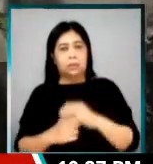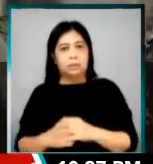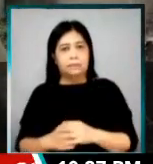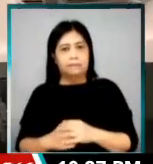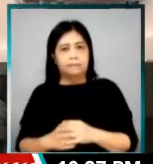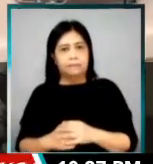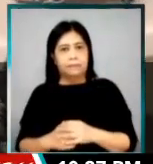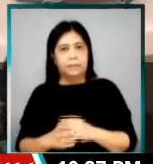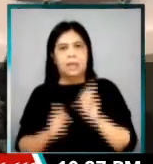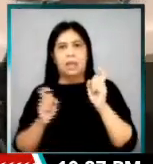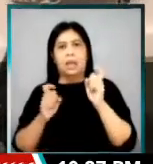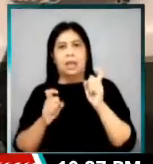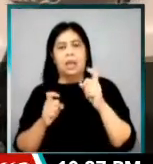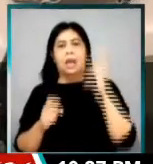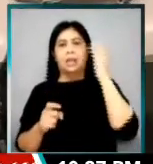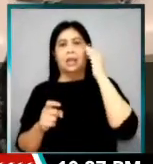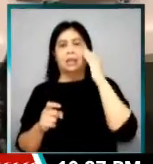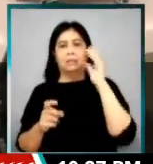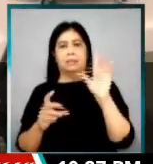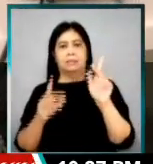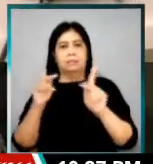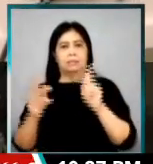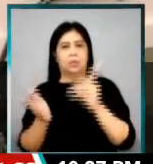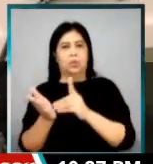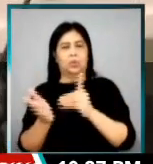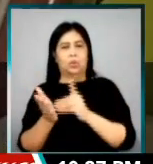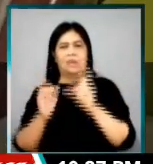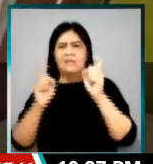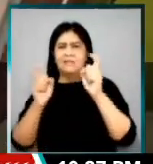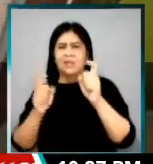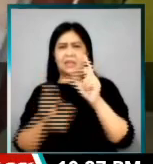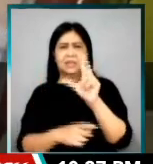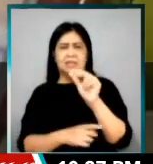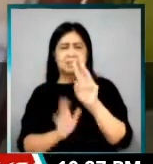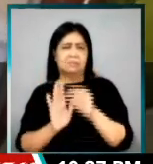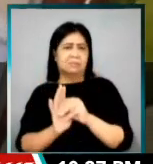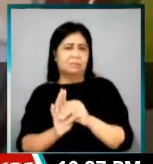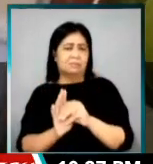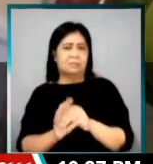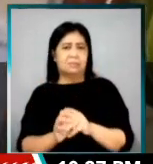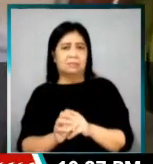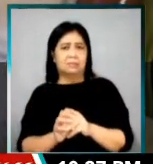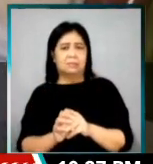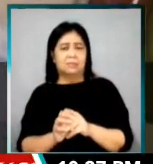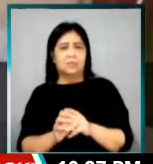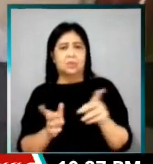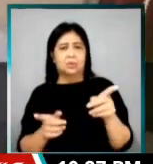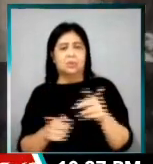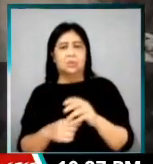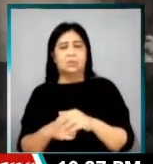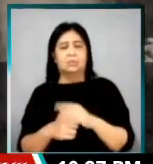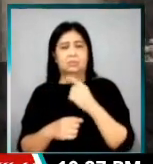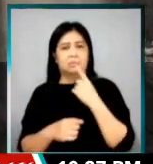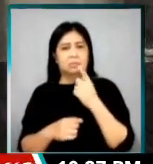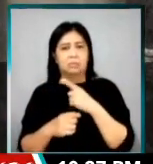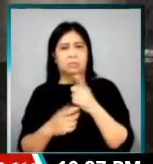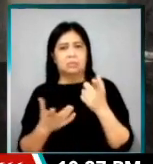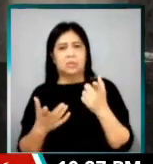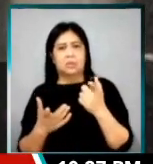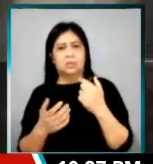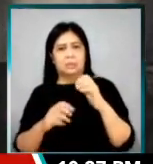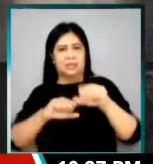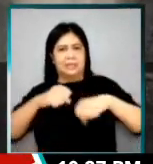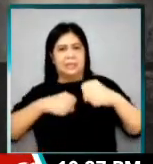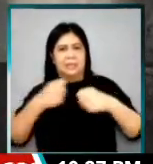na. Kaya alam na kagad ng mga doktor. Mabilis lang eh, 30 minutes lang tumatawag na to eh, na itatali na nga raw dahil nagwawala